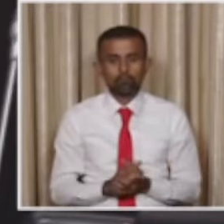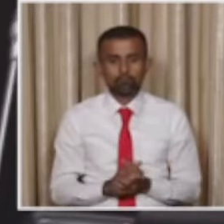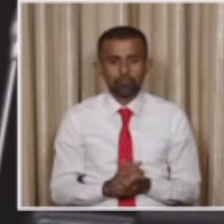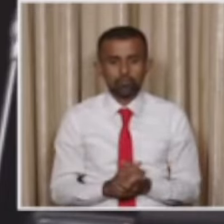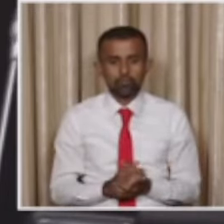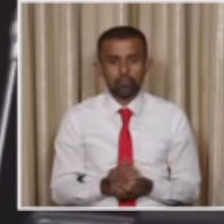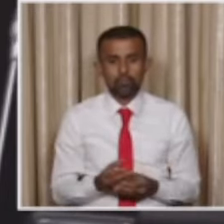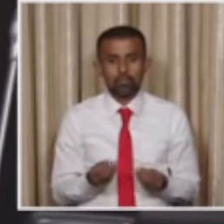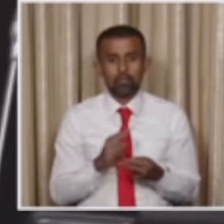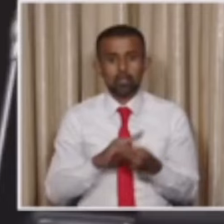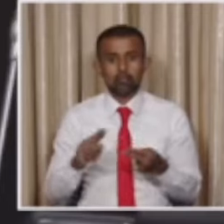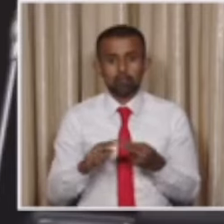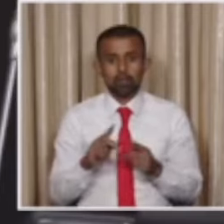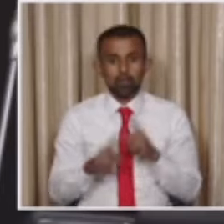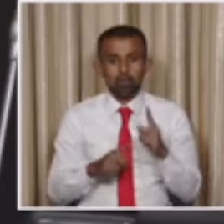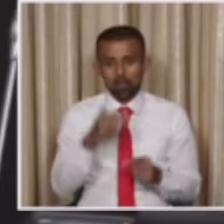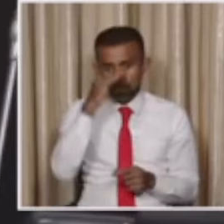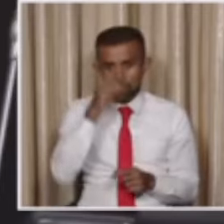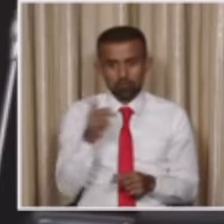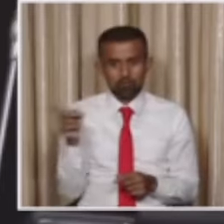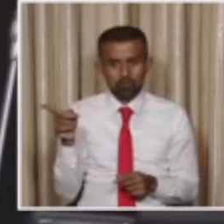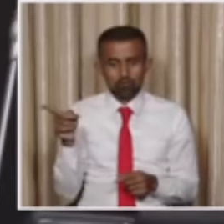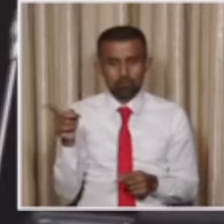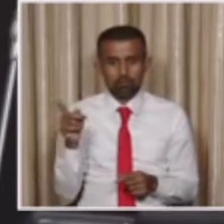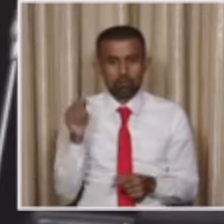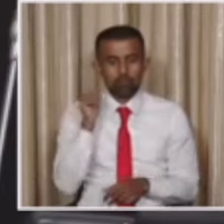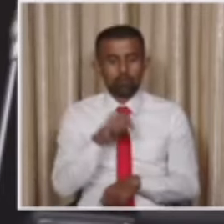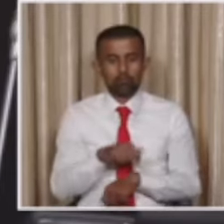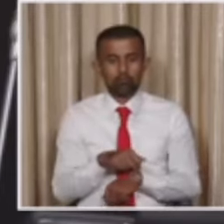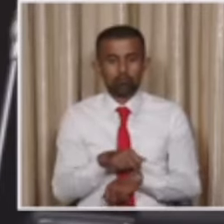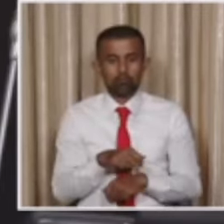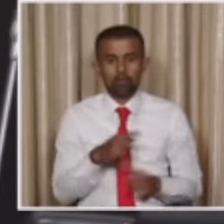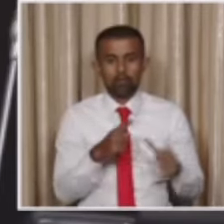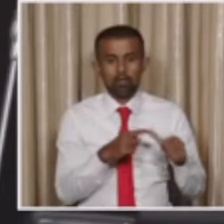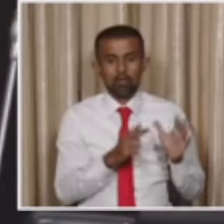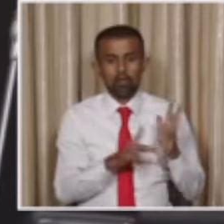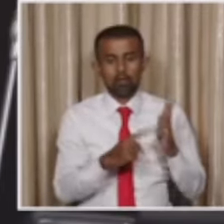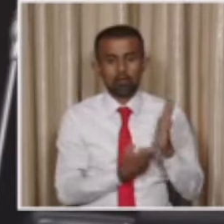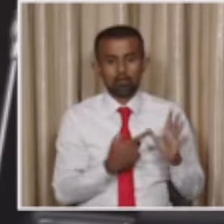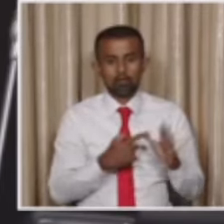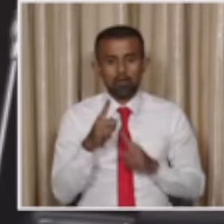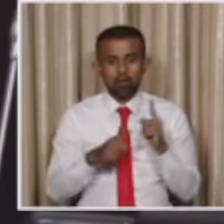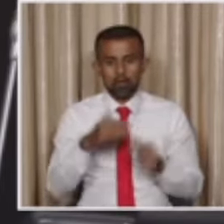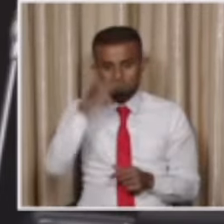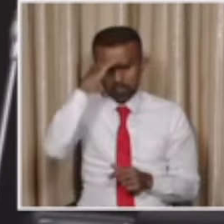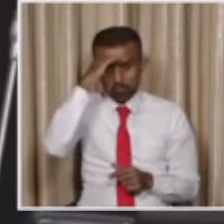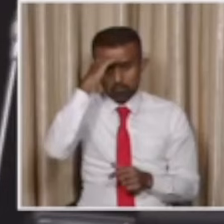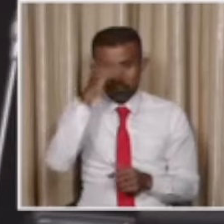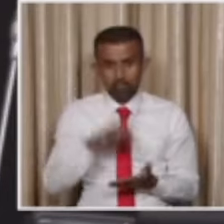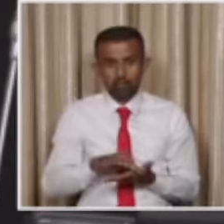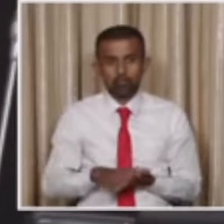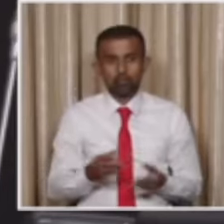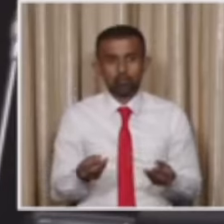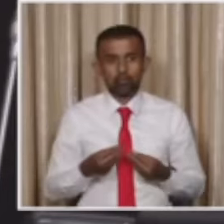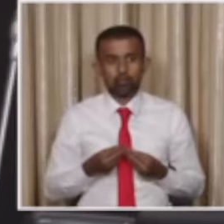දෝෂාභියෝගයක් බාරගන්න එපා කියලා කතානායකතුමාට. එතකොට එතන එවෙල හිටියේ ගරු අන්ත්‍ර බණ්ඩාරනායක කතානායකතුමා. එතුමා තීන්දුවක් දුන්නා